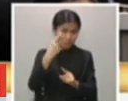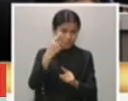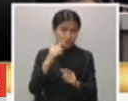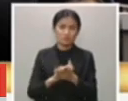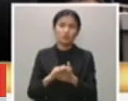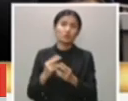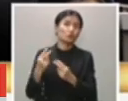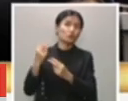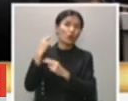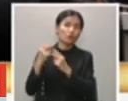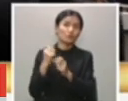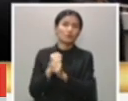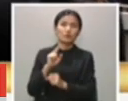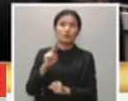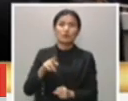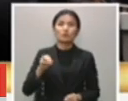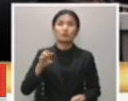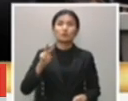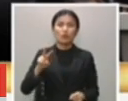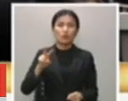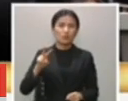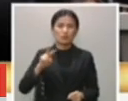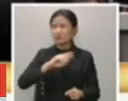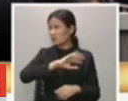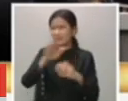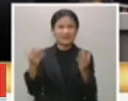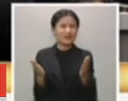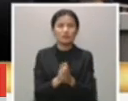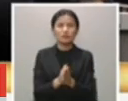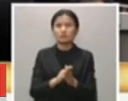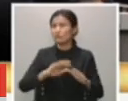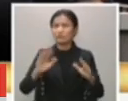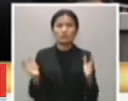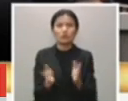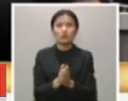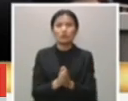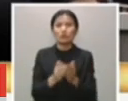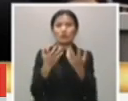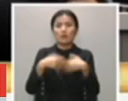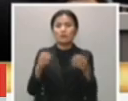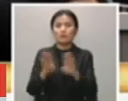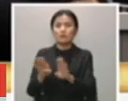ปี62ทั้งปีนะครับยอดขอปิดกิจการเนี่ย